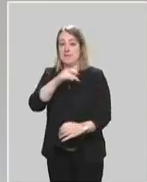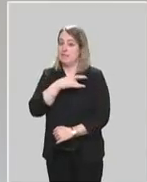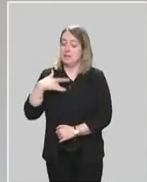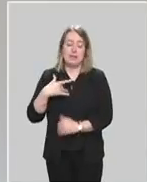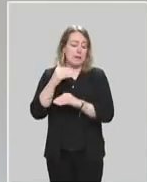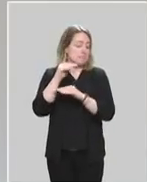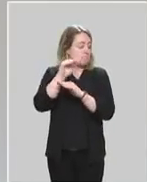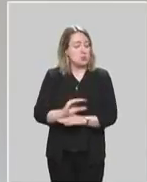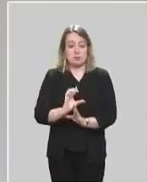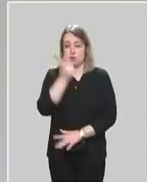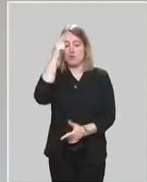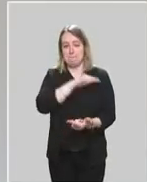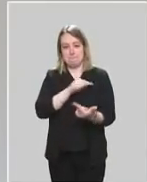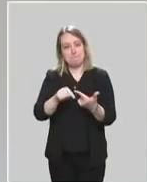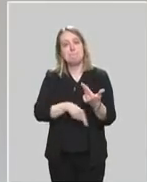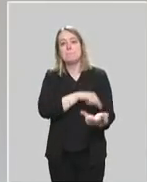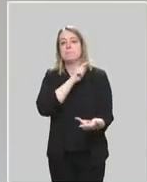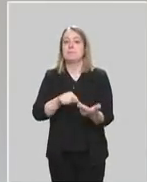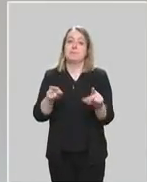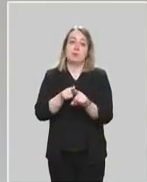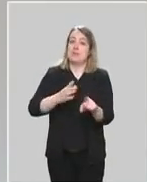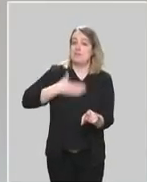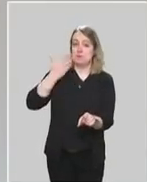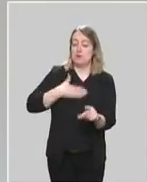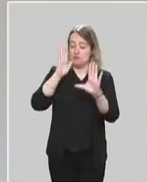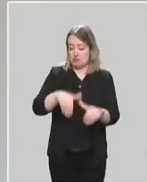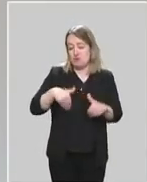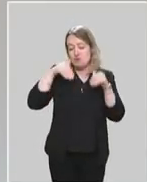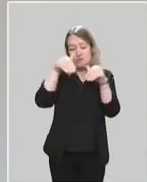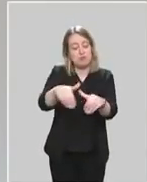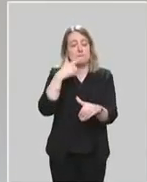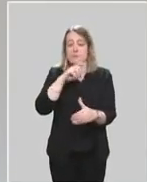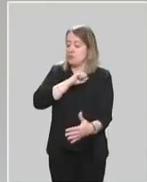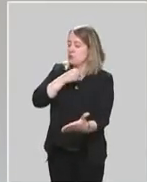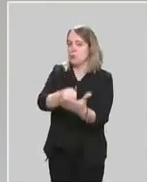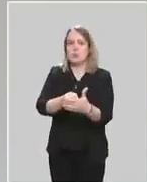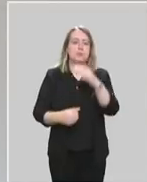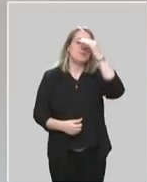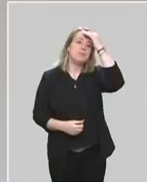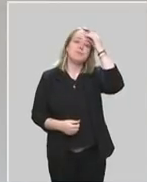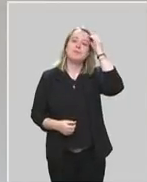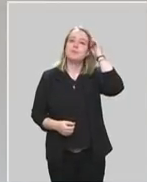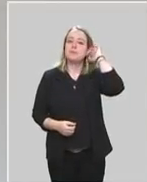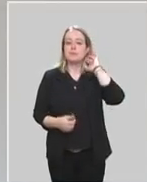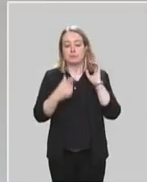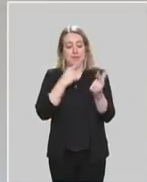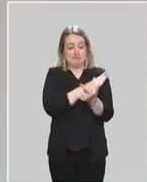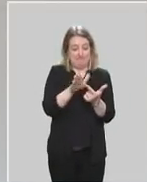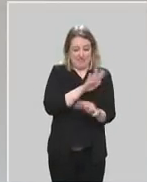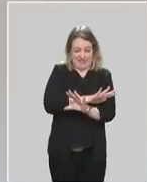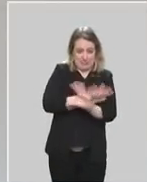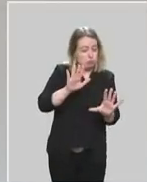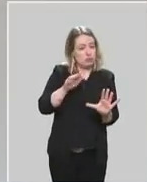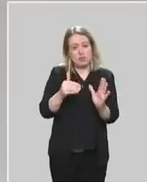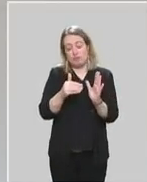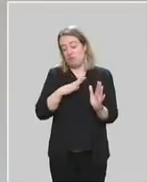toutes les études. Mais nous devons pousser notre avantage face au Covid jusqu'au bout. Ce n'est pas les seules armes dont nous disposons. Je veux